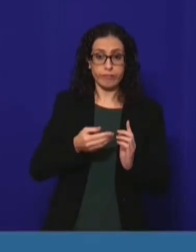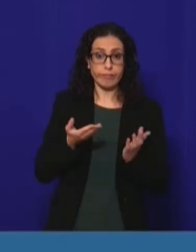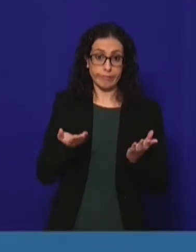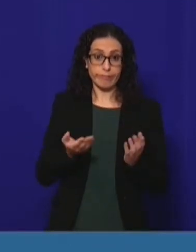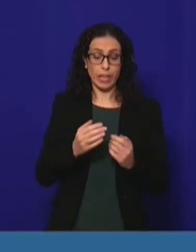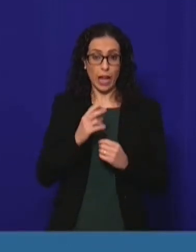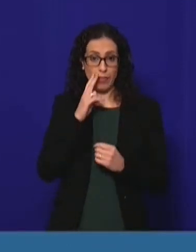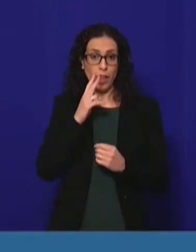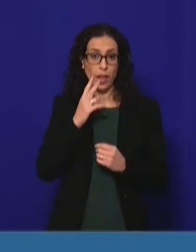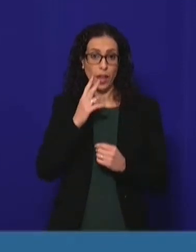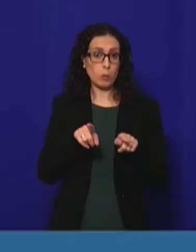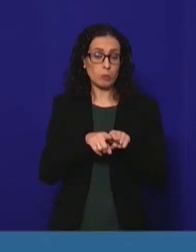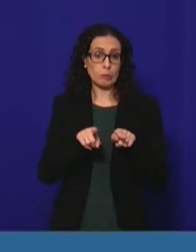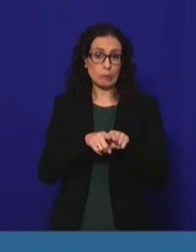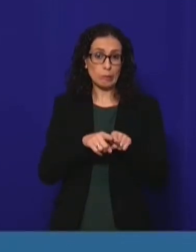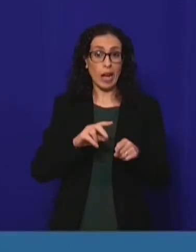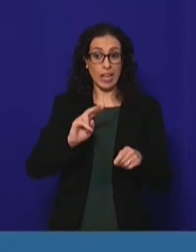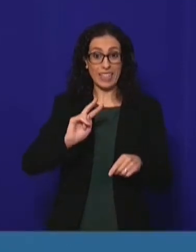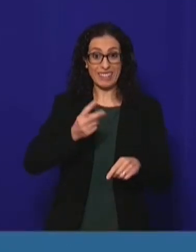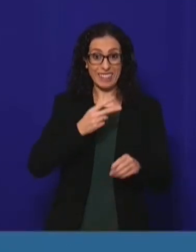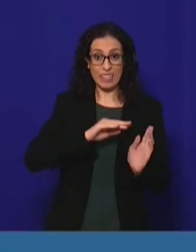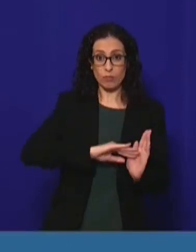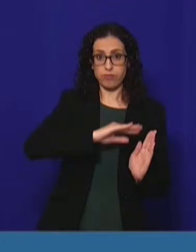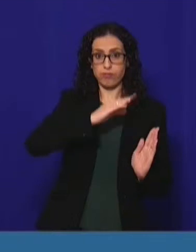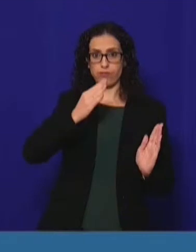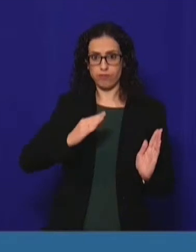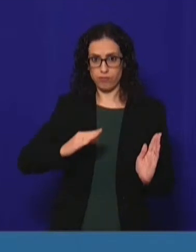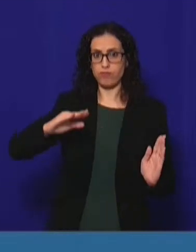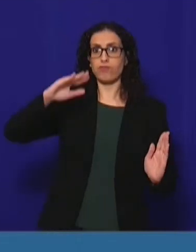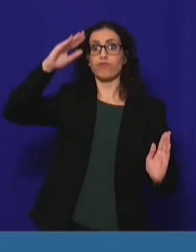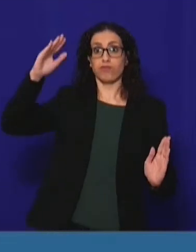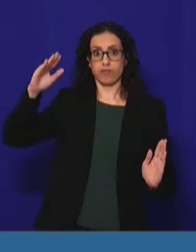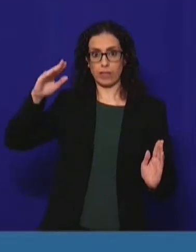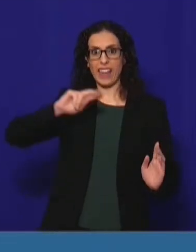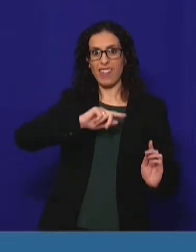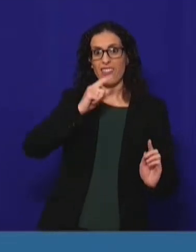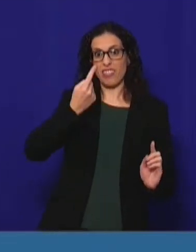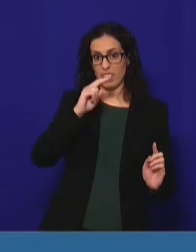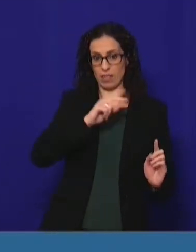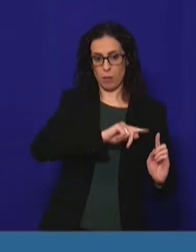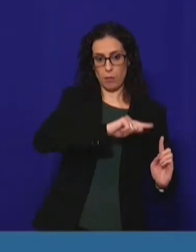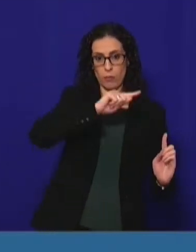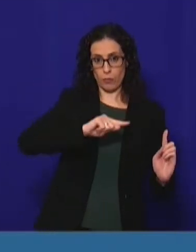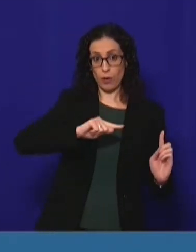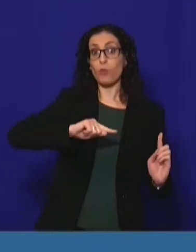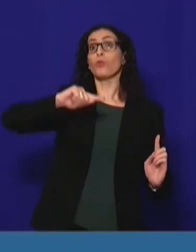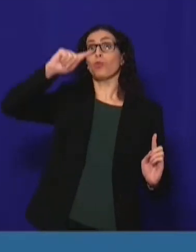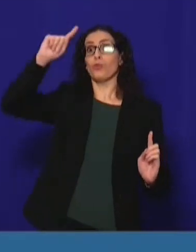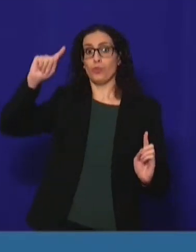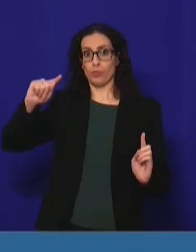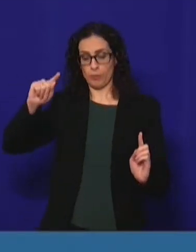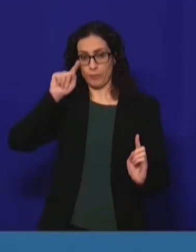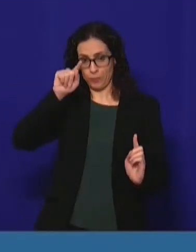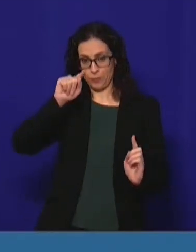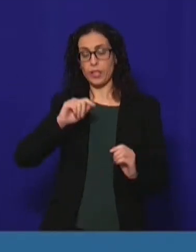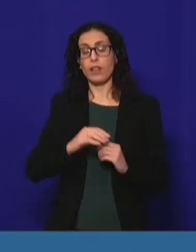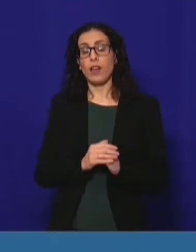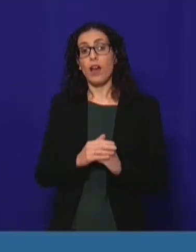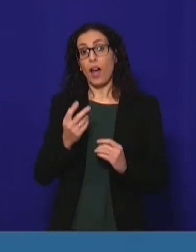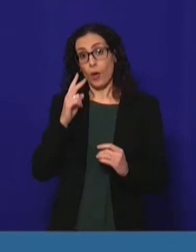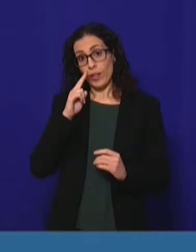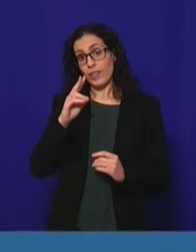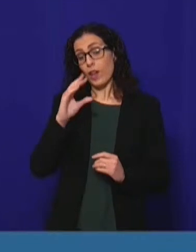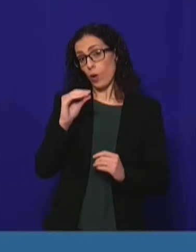issa fit-tieni mewġa li qegħdin fiha it-total ta' każijiet qiegħed jiżdied u dejjem naraw numru